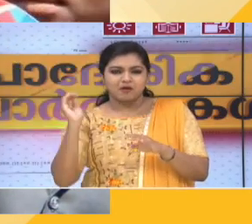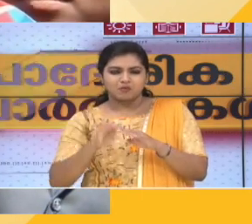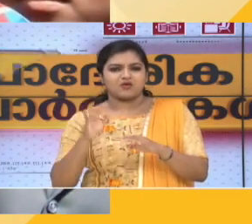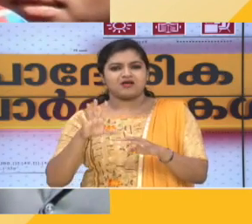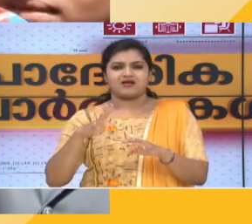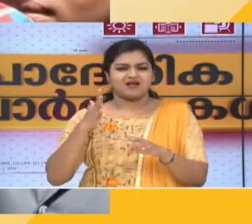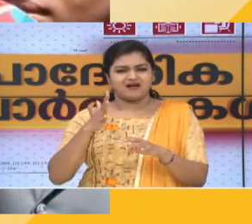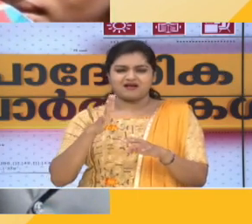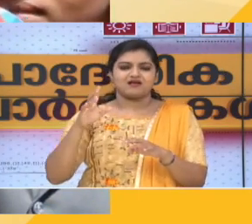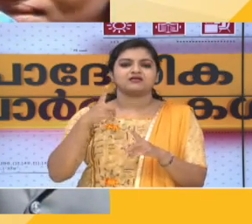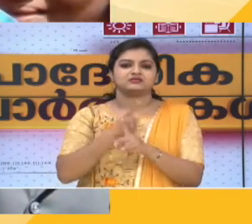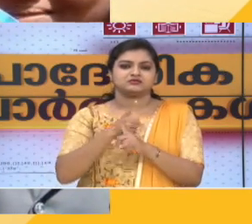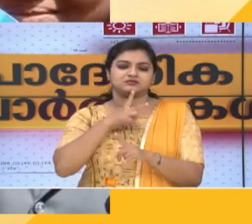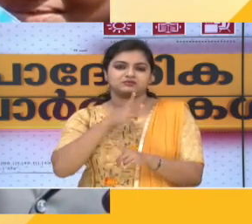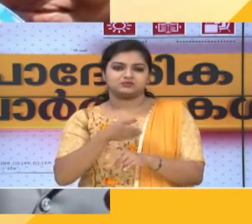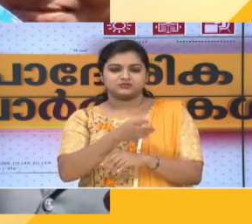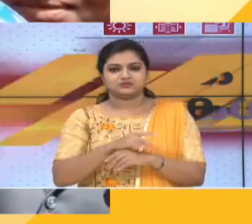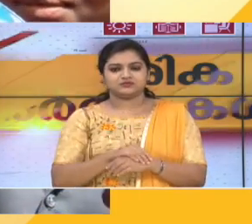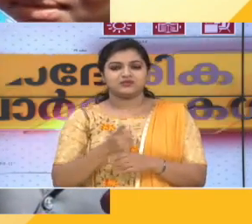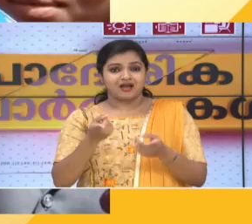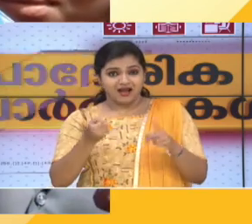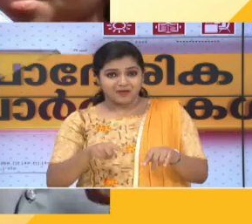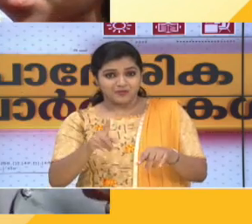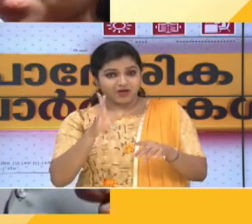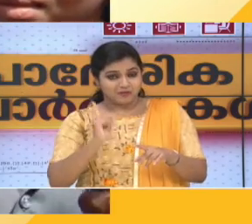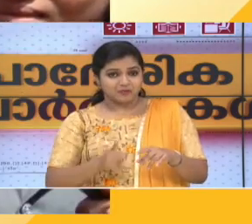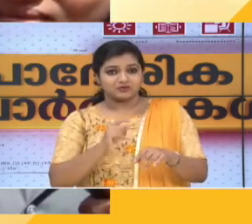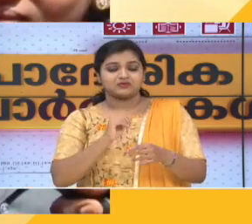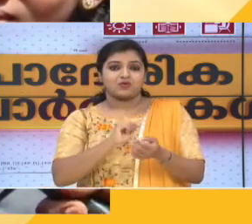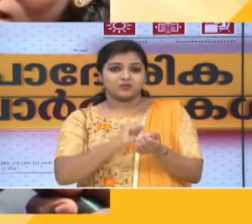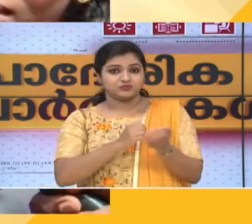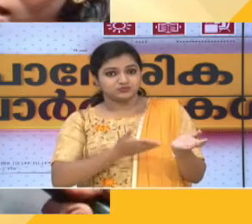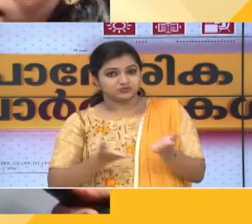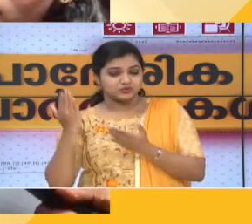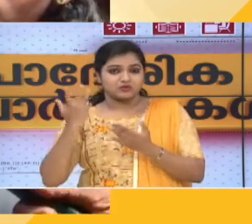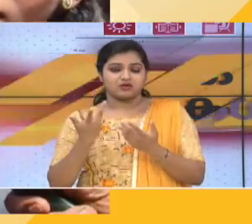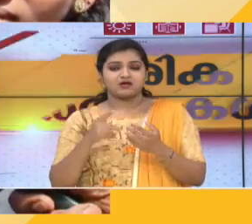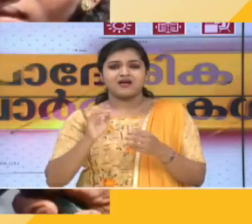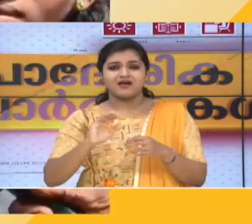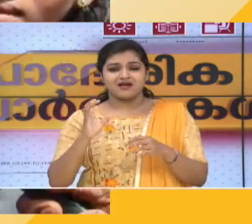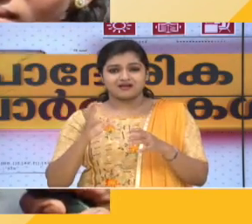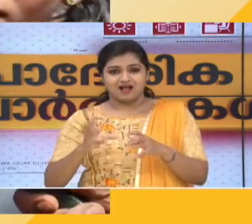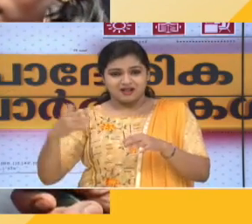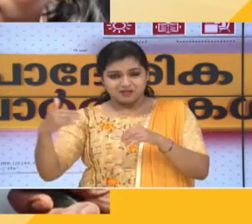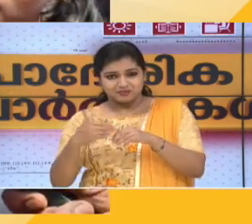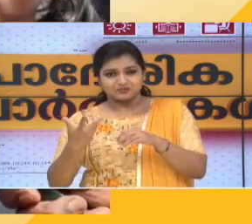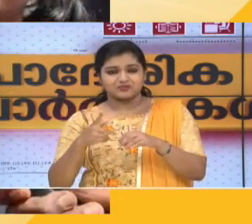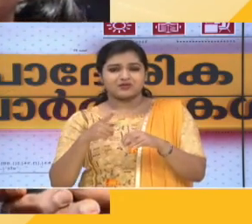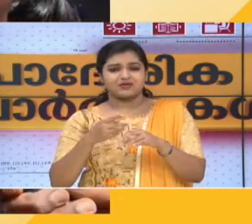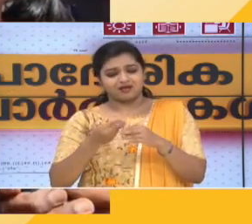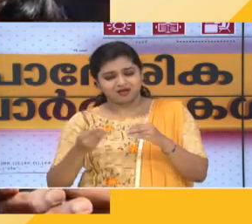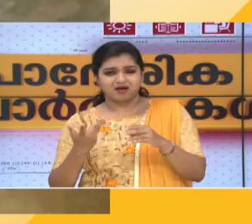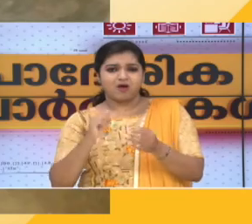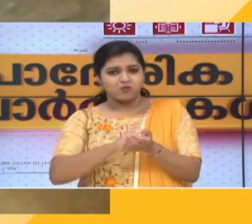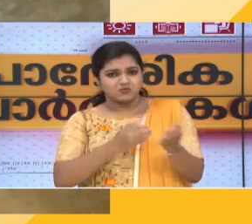മിനിറ്റ് ഒരു മുമ്പ് സെക്കൻഡ് ആ സമയത്ത് ആ നടന്ന ആ സ്പോട്ടിന് ടീച്ചറിനോട് പറഞ്ഞ എന്തായാലും കല്ല് കുത്തിയതാണ് ആണി കുത്തിയതായാലും ഒന്ന് ആശുപത്രിയിൽ